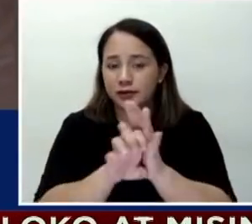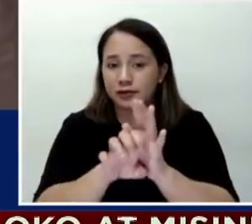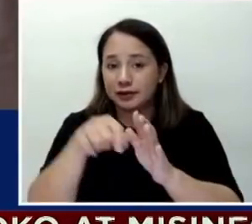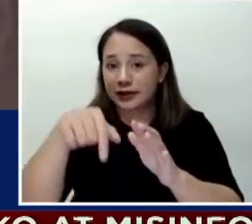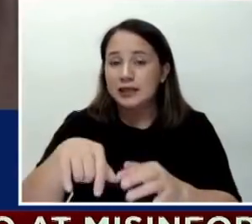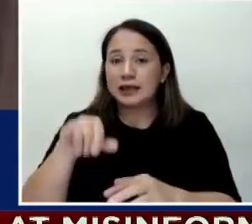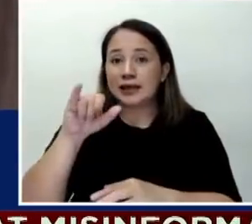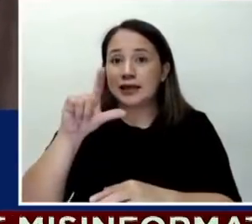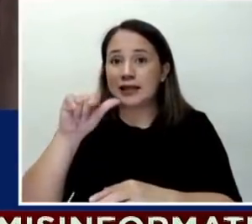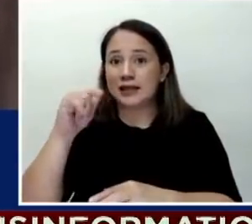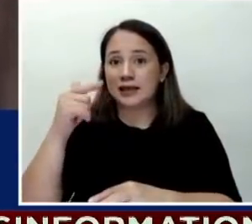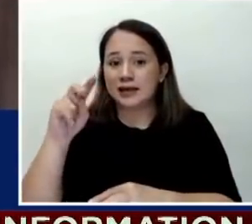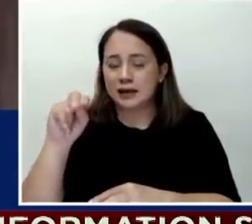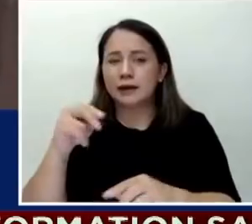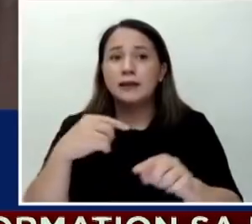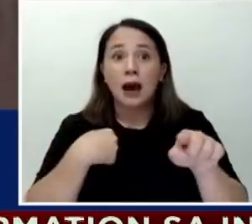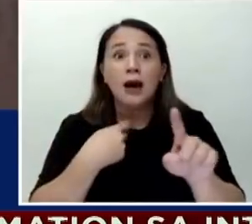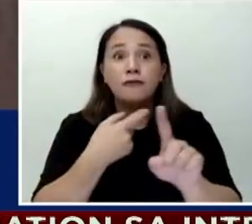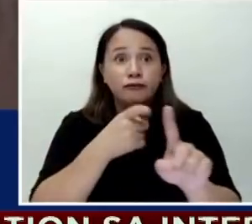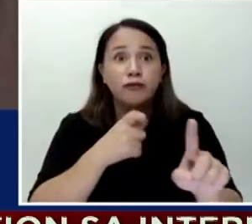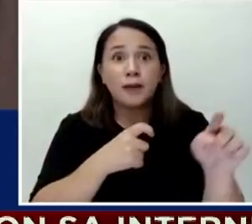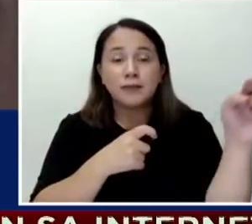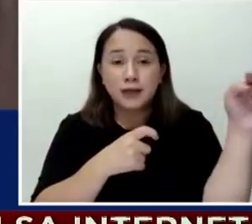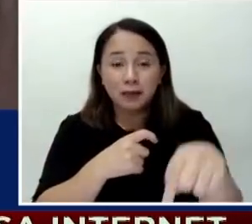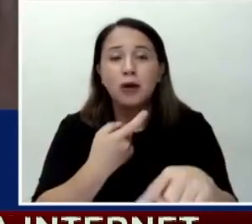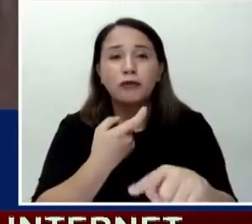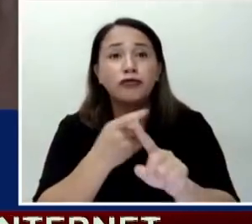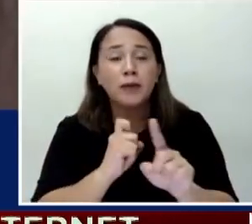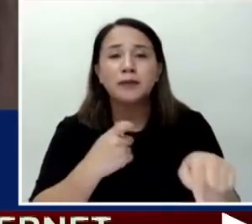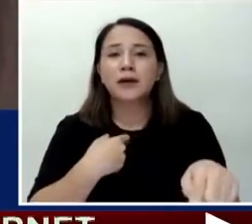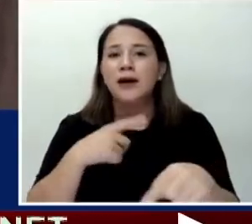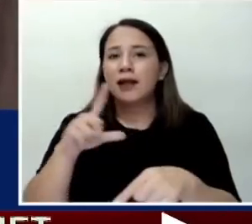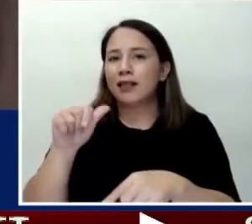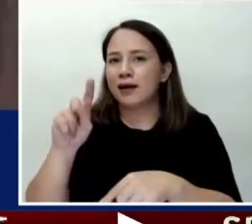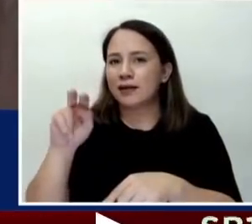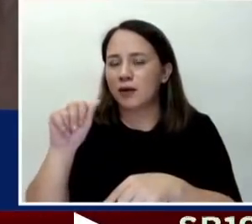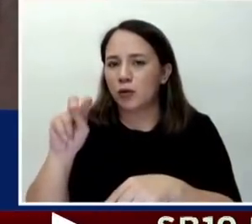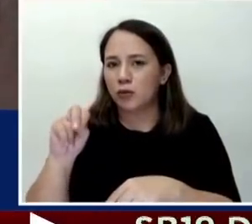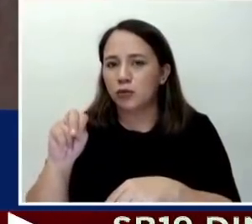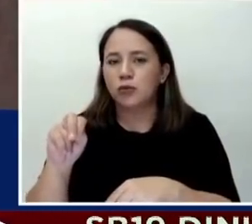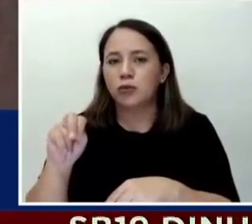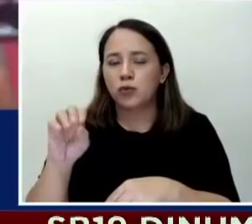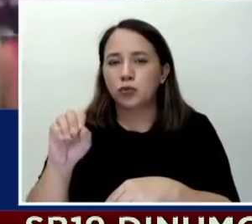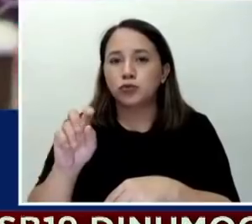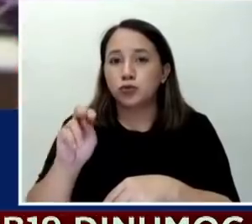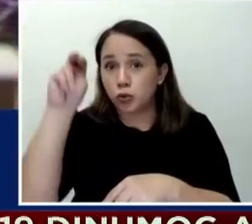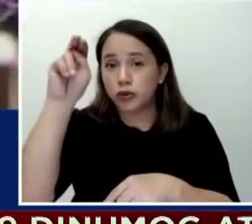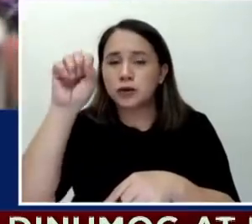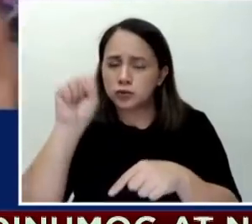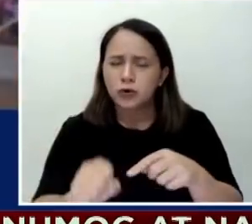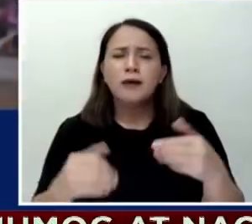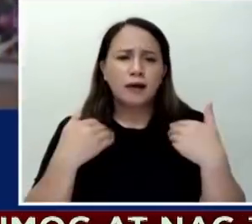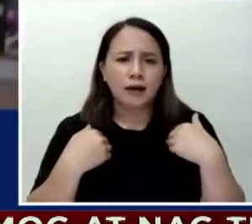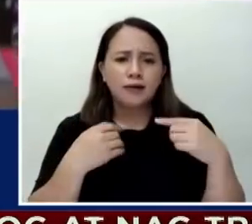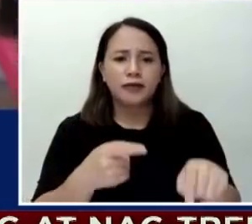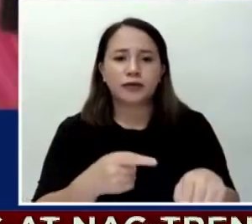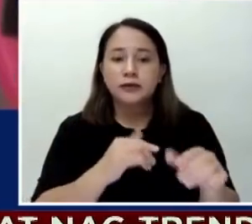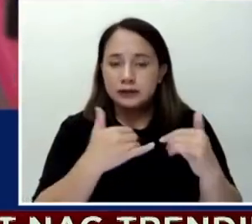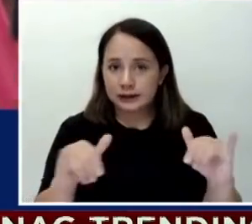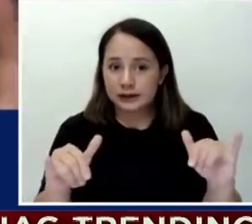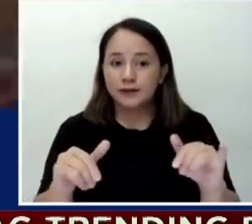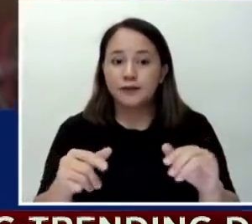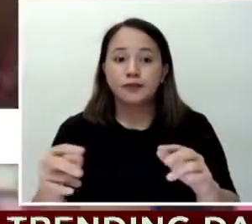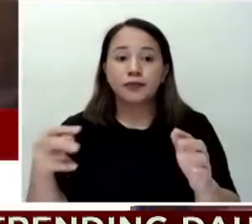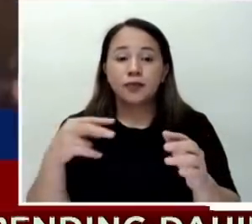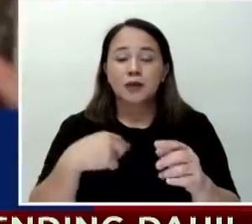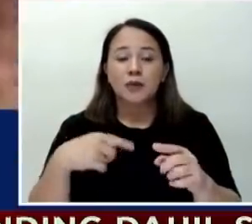City. Merong mga galing sa ibang bayan ng Lanao del Norte at Lanao del Sur. Tumuntong din sa entablado si